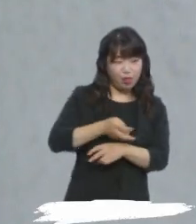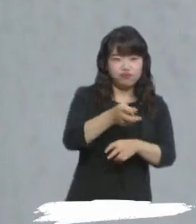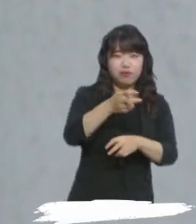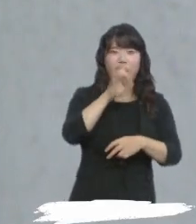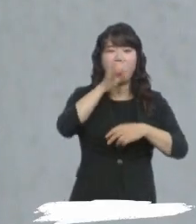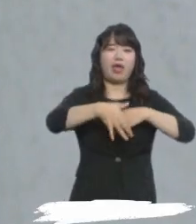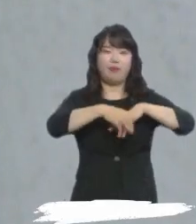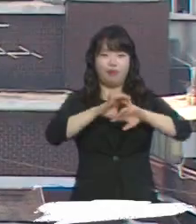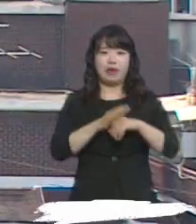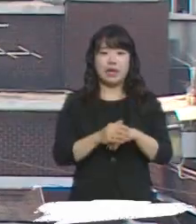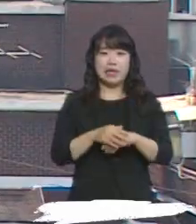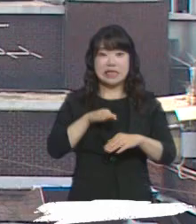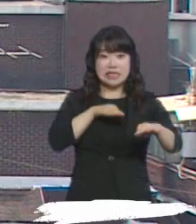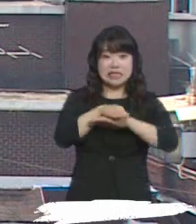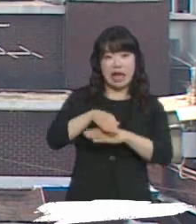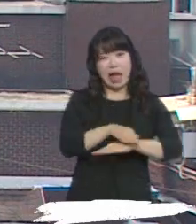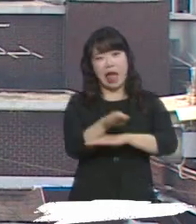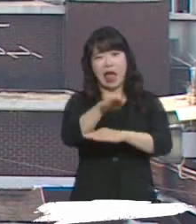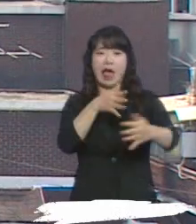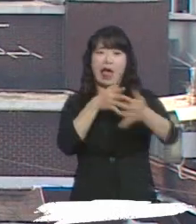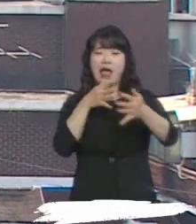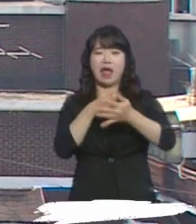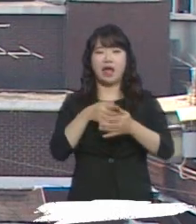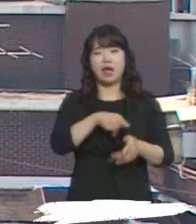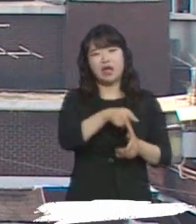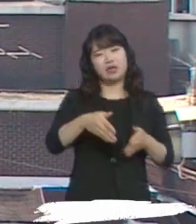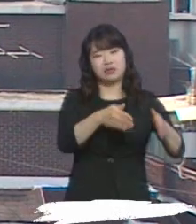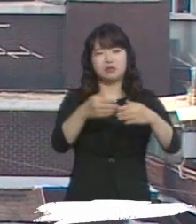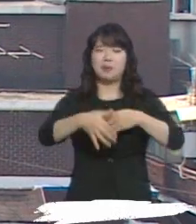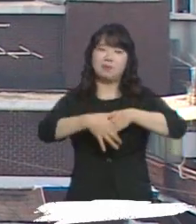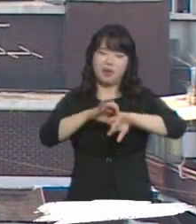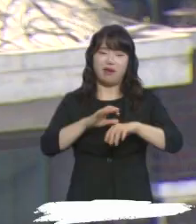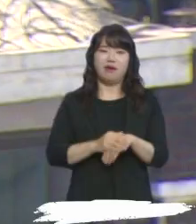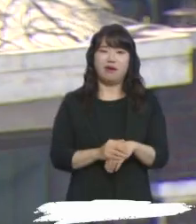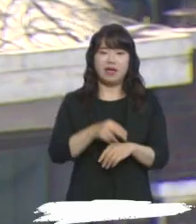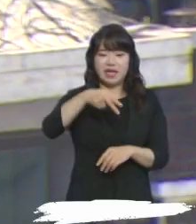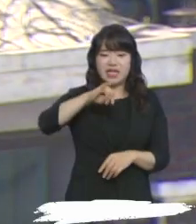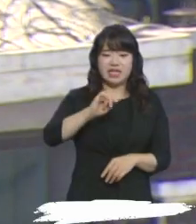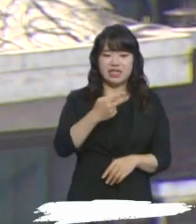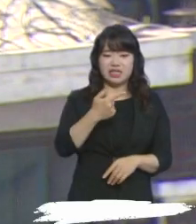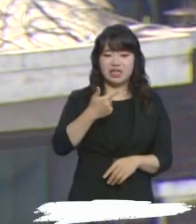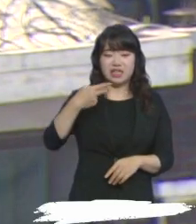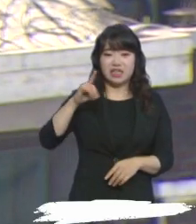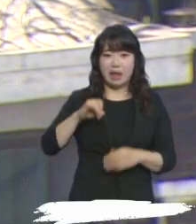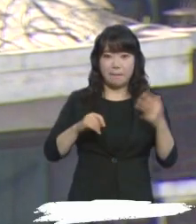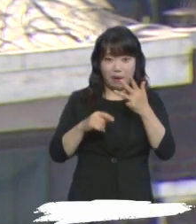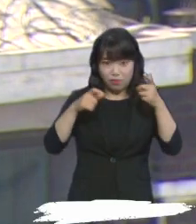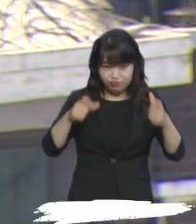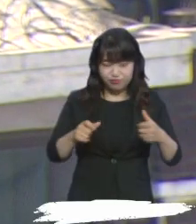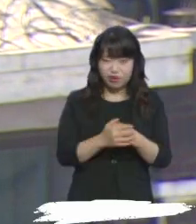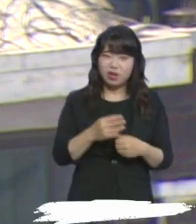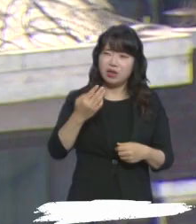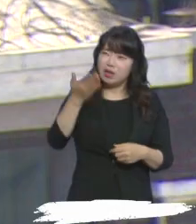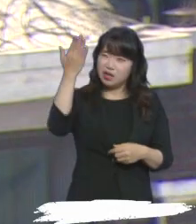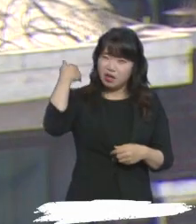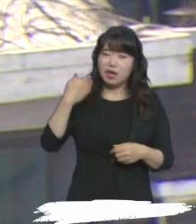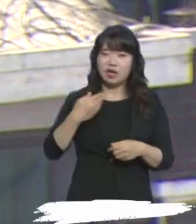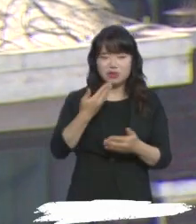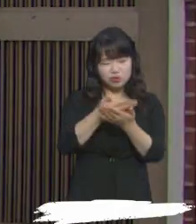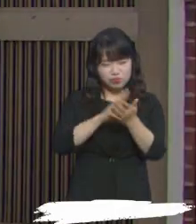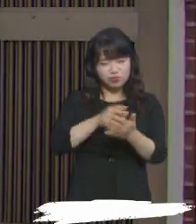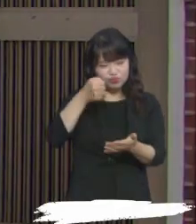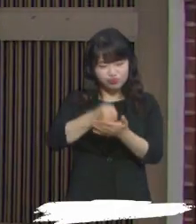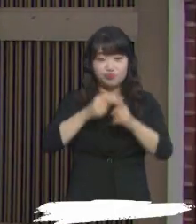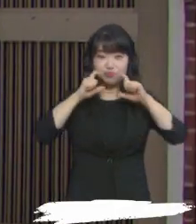형태로 차량조차 못 올라가는 곳도 있습니다. 신당 8구역으로 지난 2007년 정비사업 구역으로